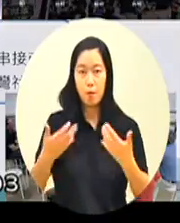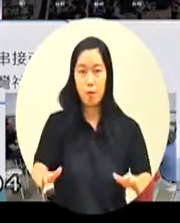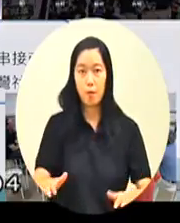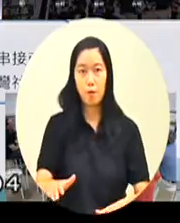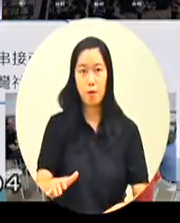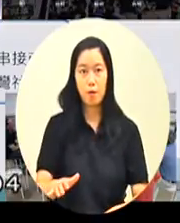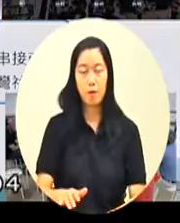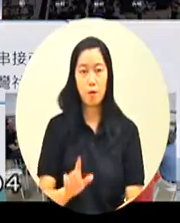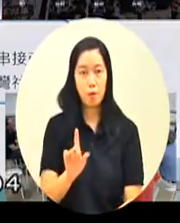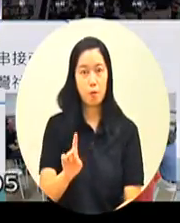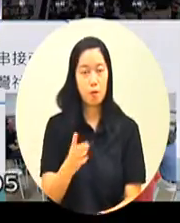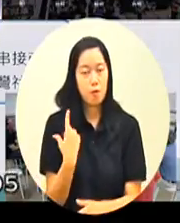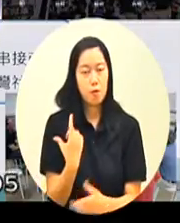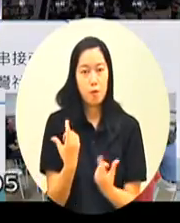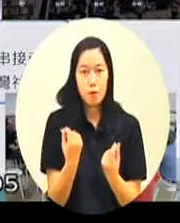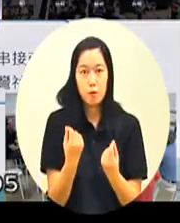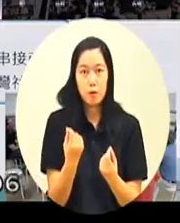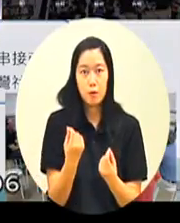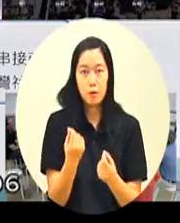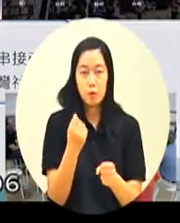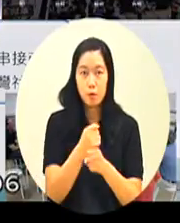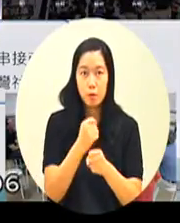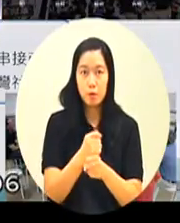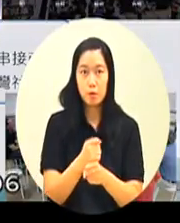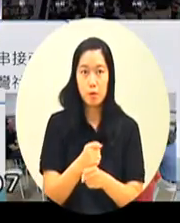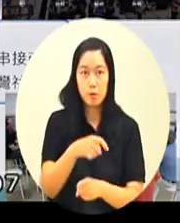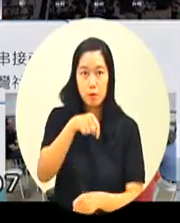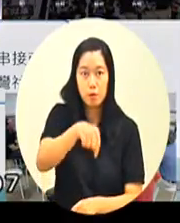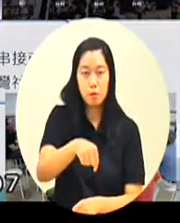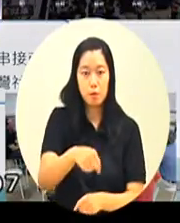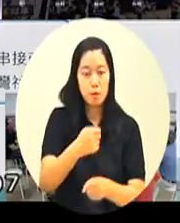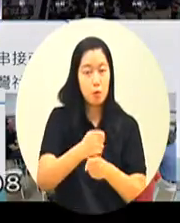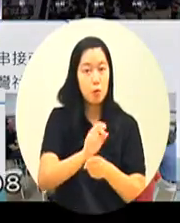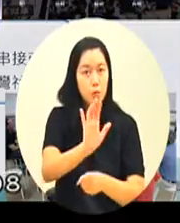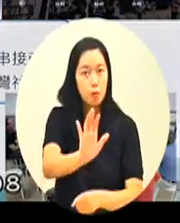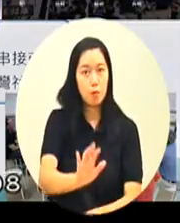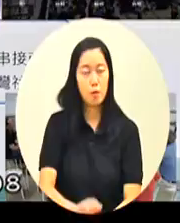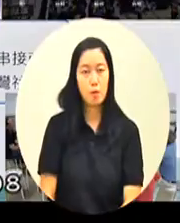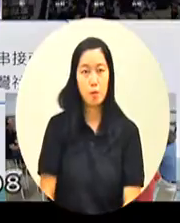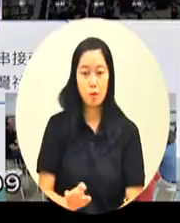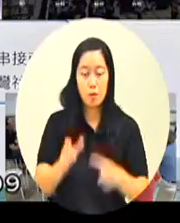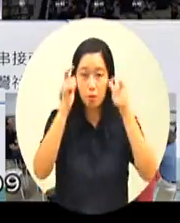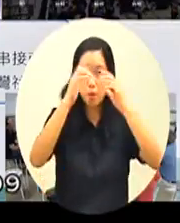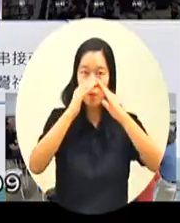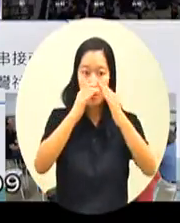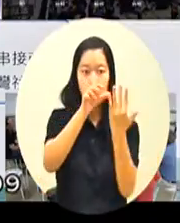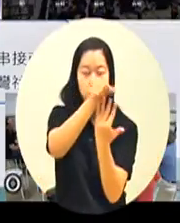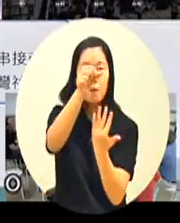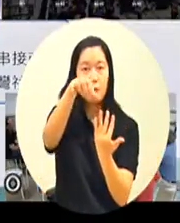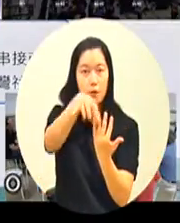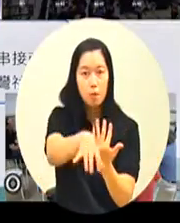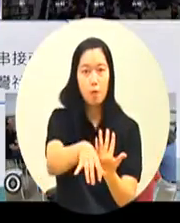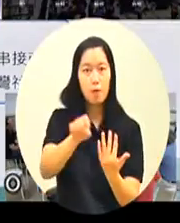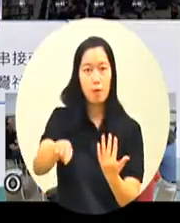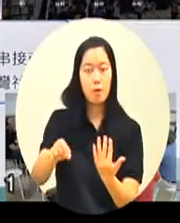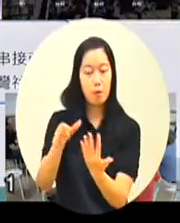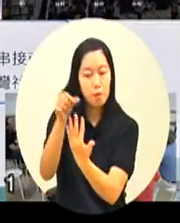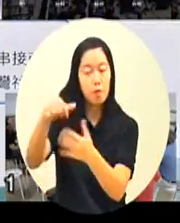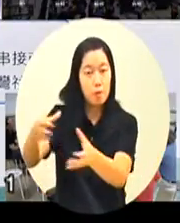有 support 在做maker space 这样子的一个工作。那我想高雄市选择的地点以及选择的团